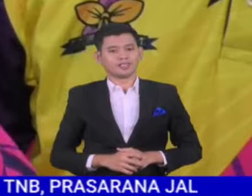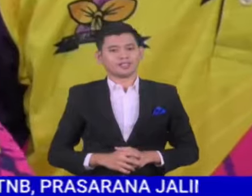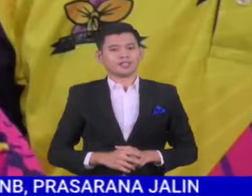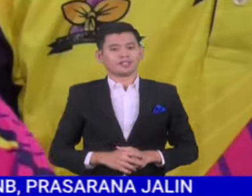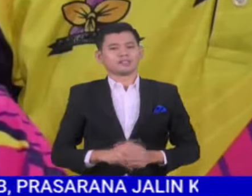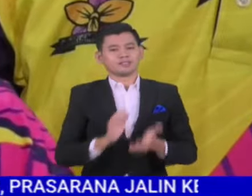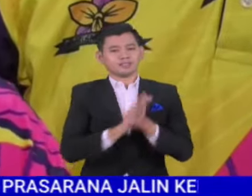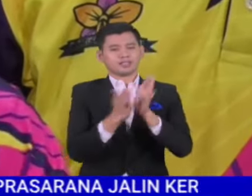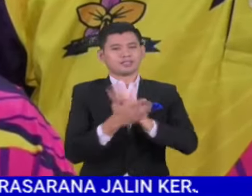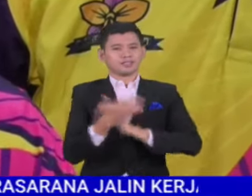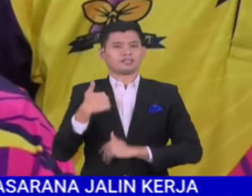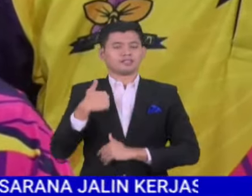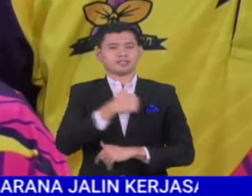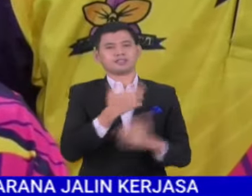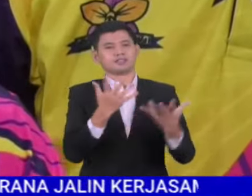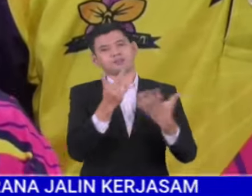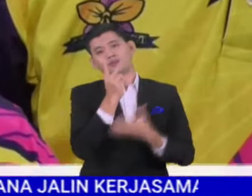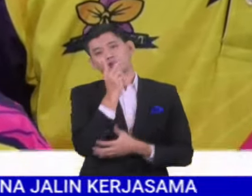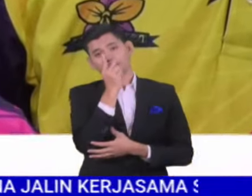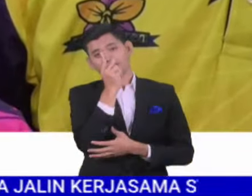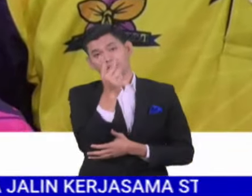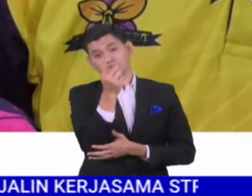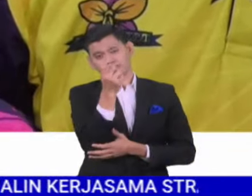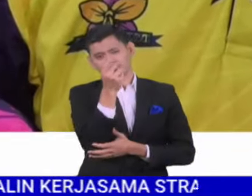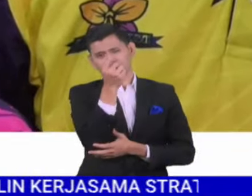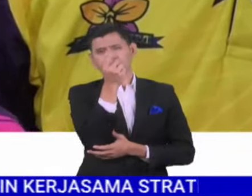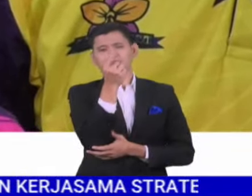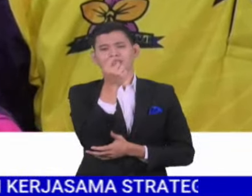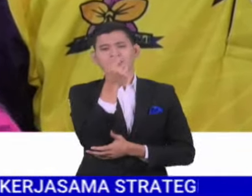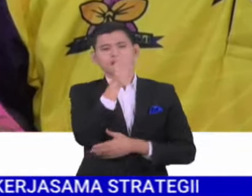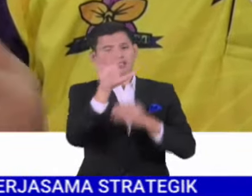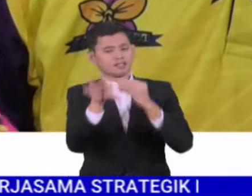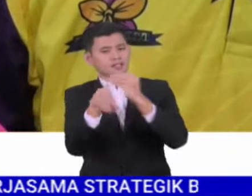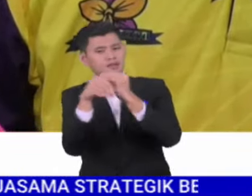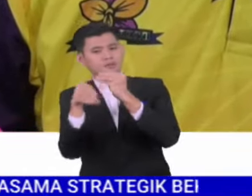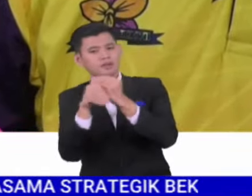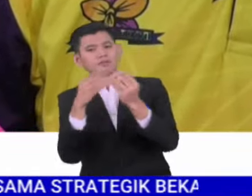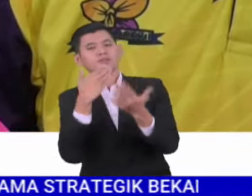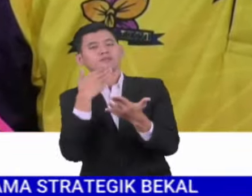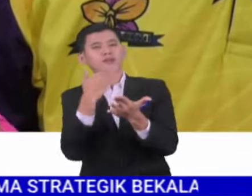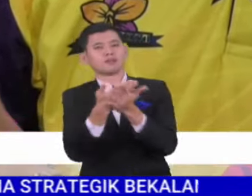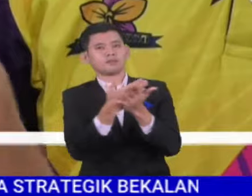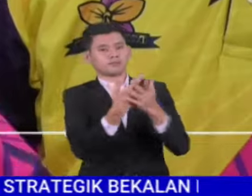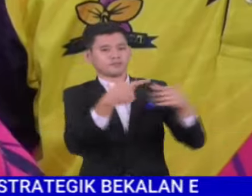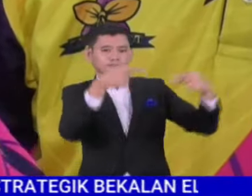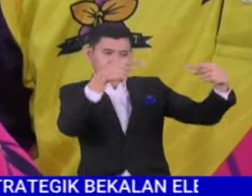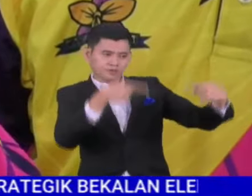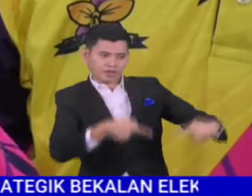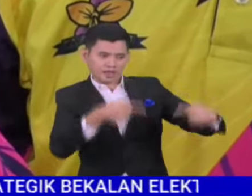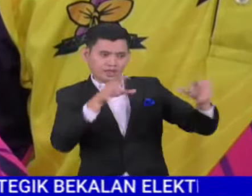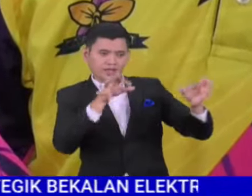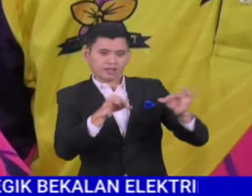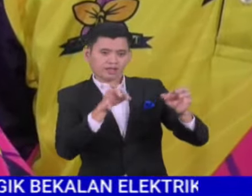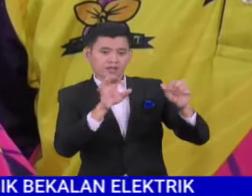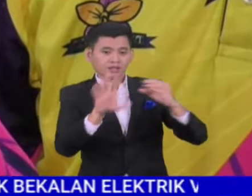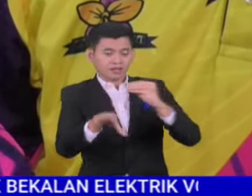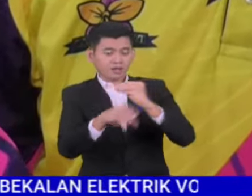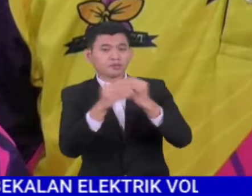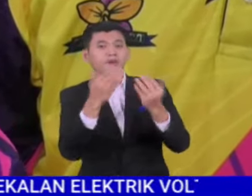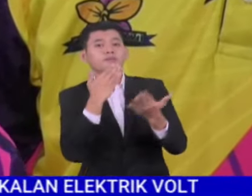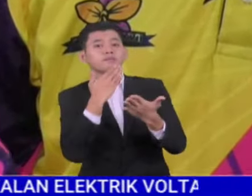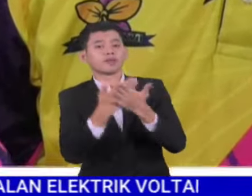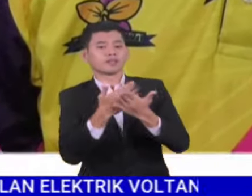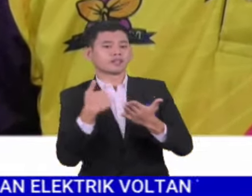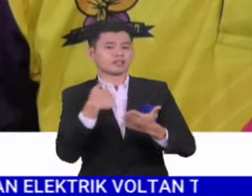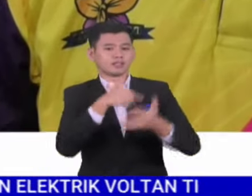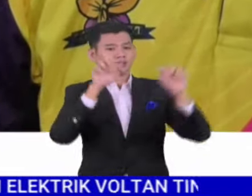Jadi kita dah nampaklah sedikit penambahbaikan dari segi performance. Jadi kalau performance ini dah tambah baik, mungkin